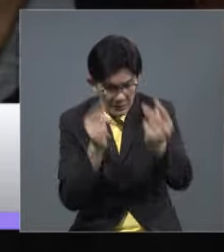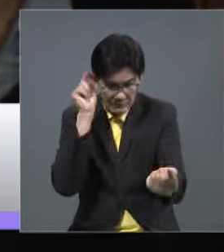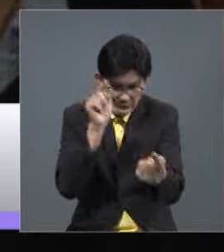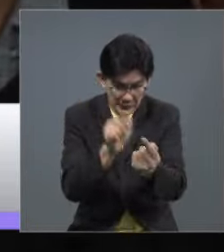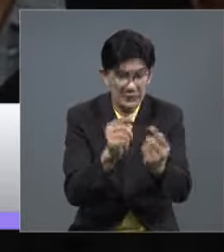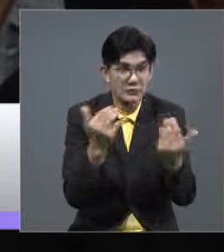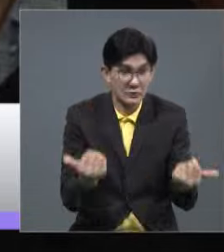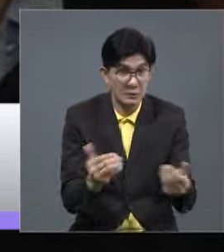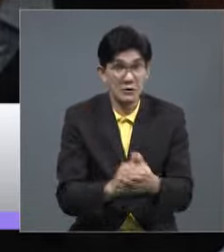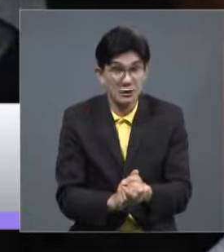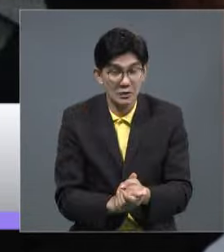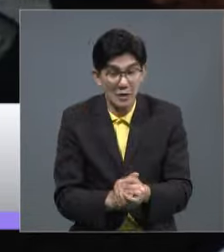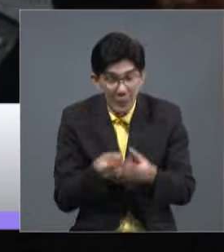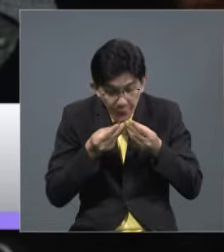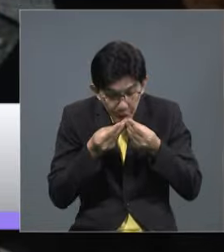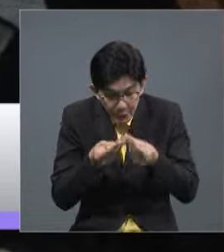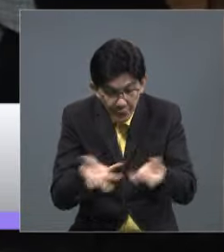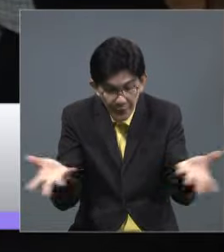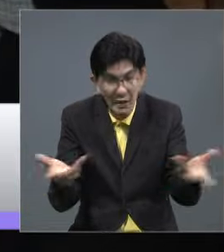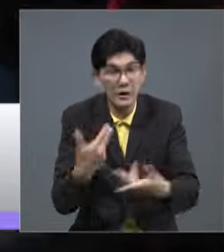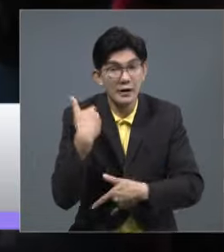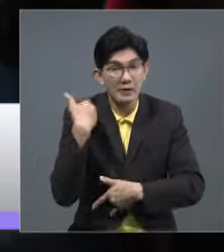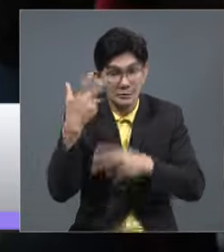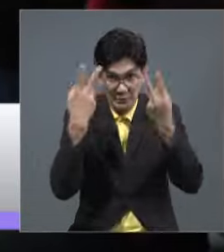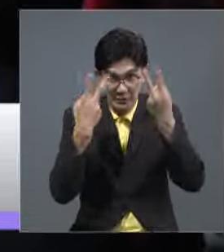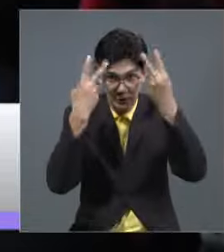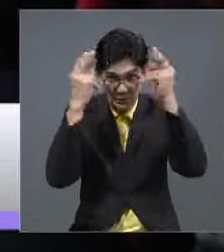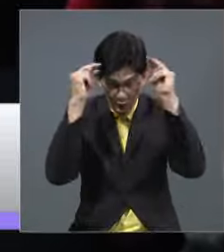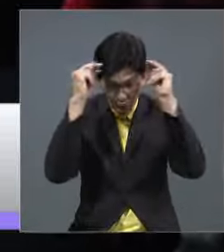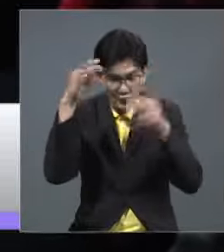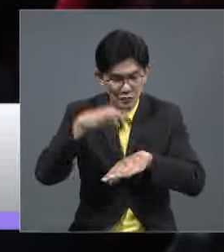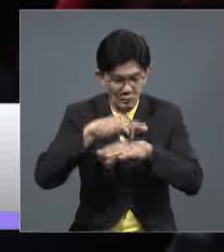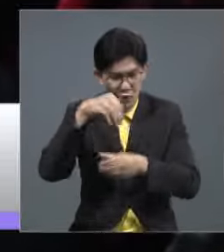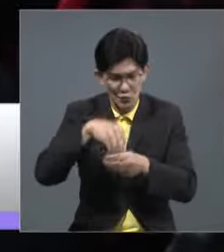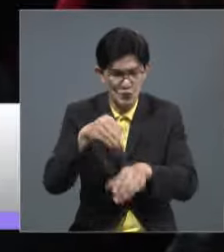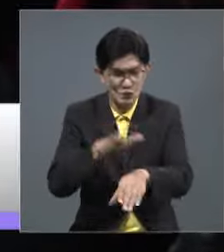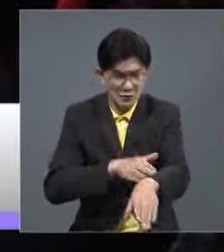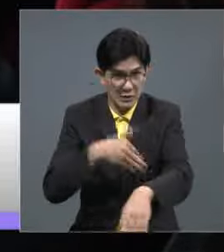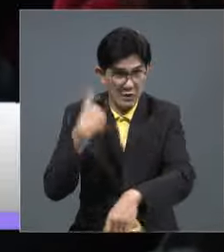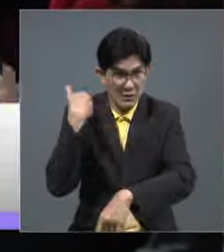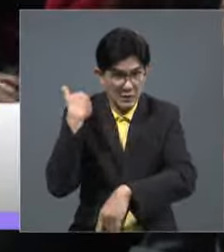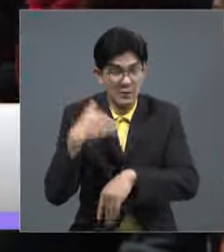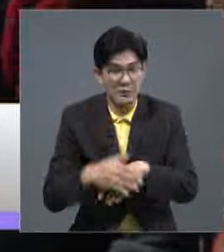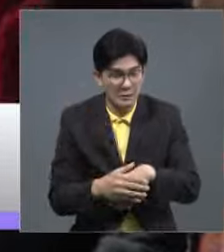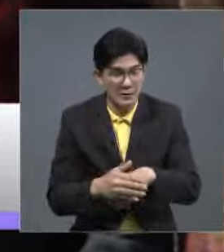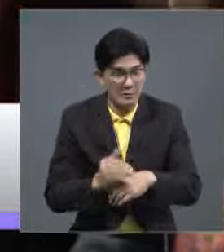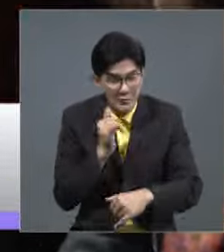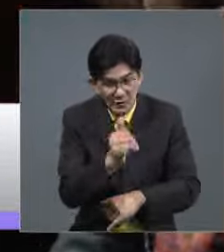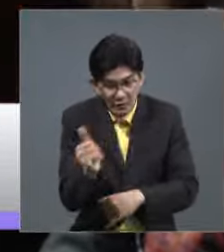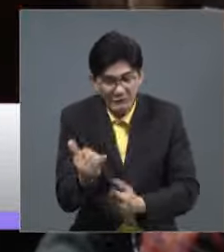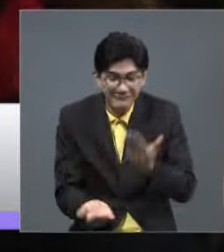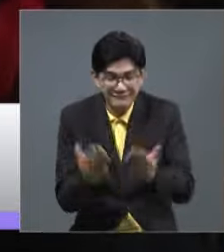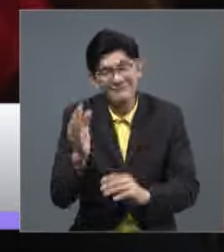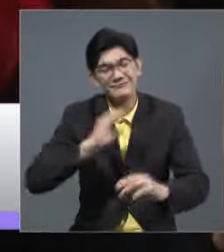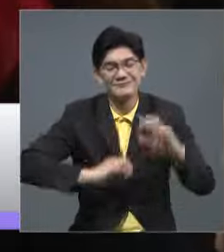านแล้วก็ขออวยพรขอให้เป็นนายกรัฐมนตรีเนี่ยไปนานๆแล้วก็ขอให้เดินทางอย่างปลอดภัยด้วยค่ะ